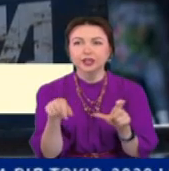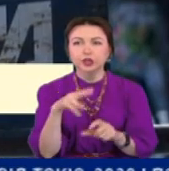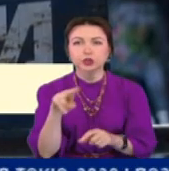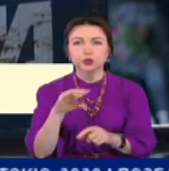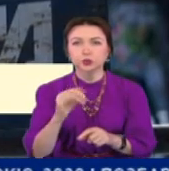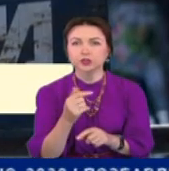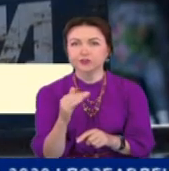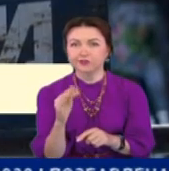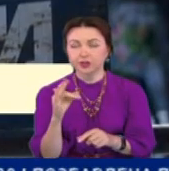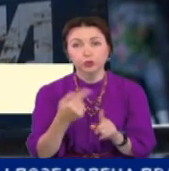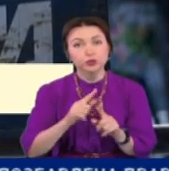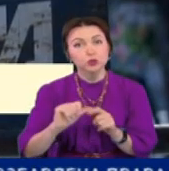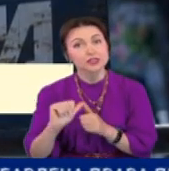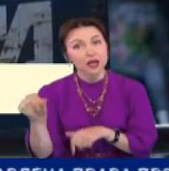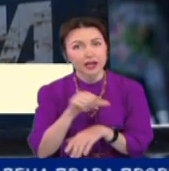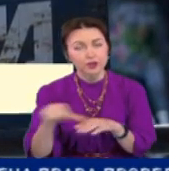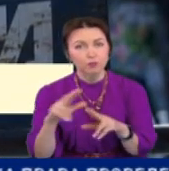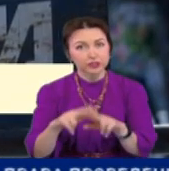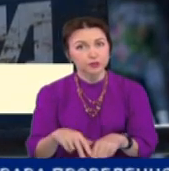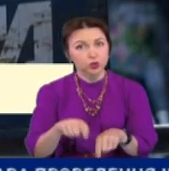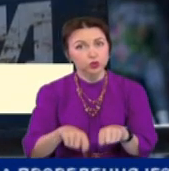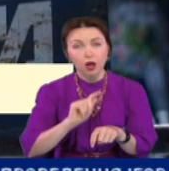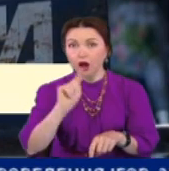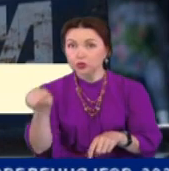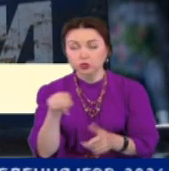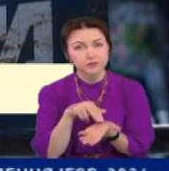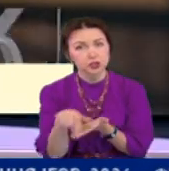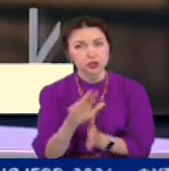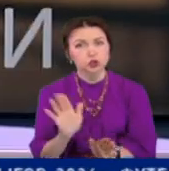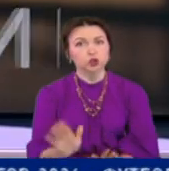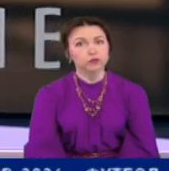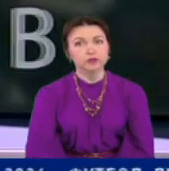за лінією паспортного контролю, а туди Сільвер не дійшов.